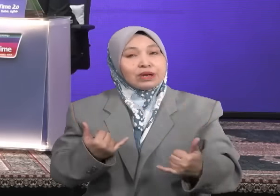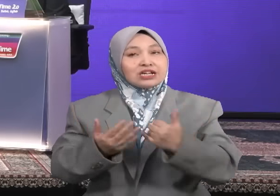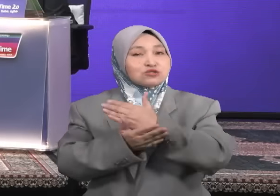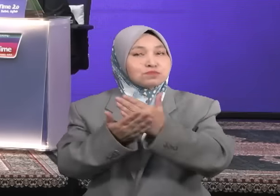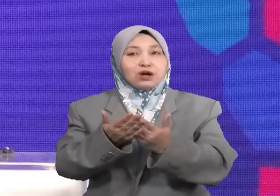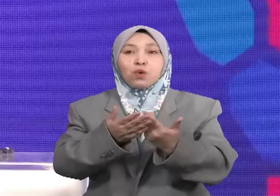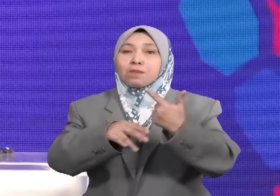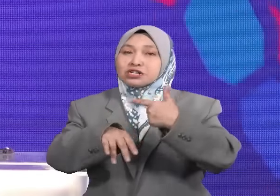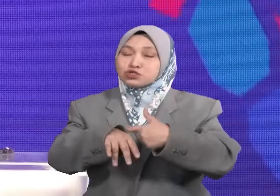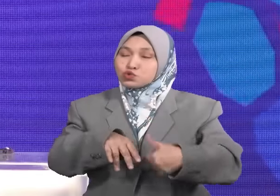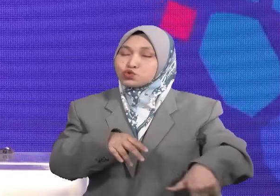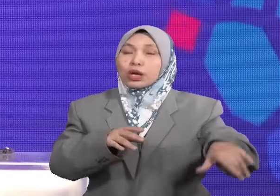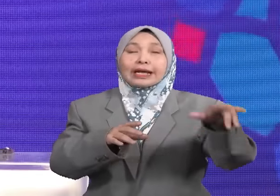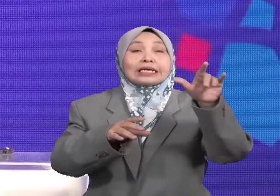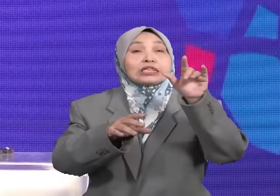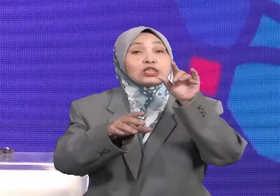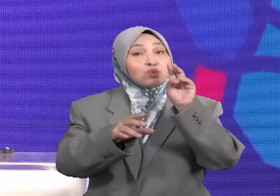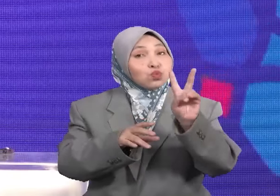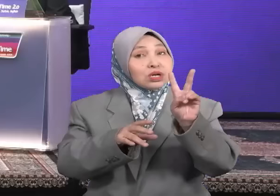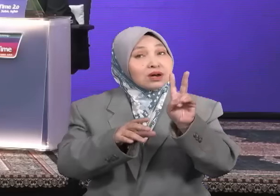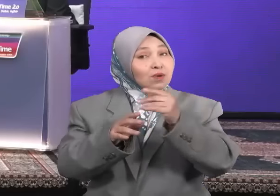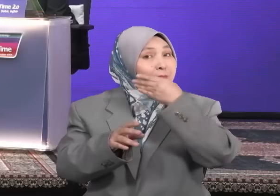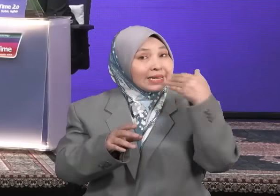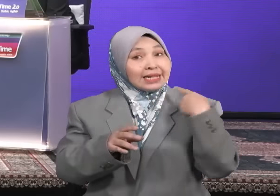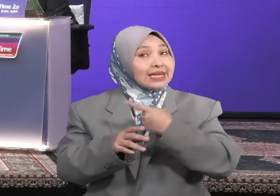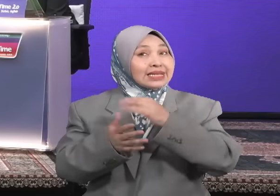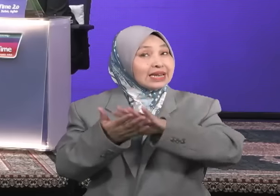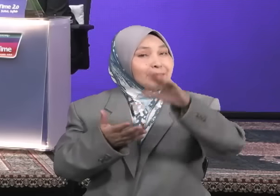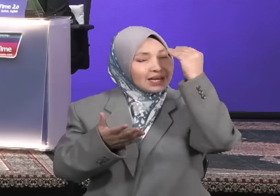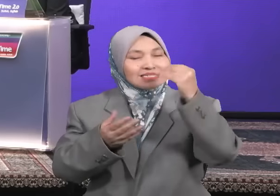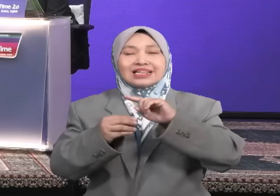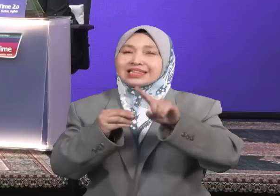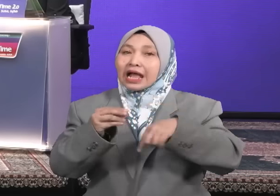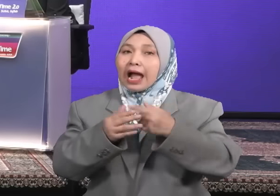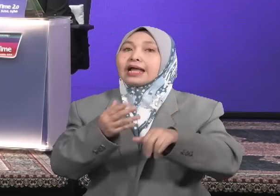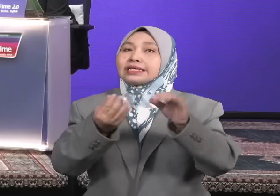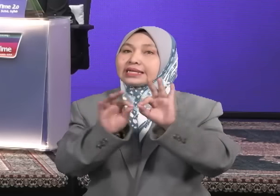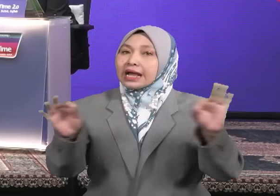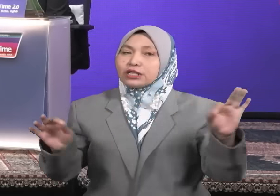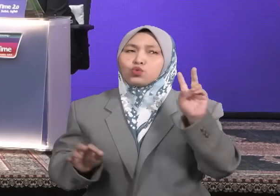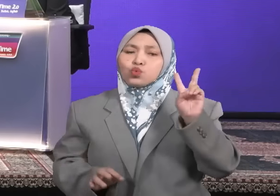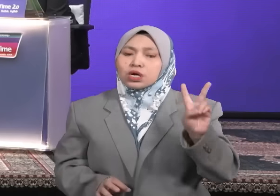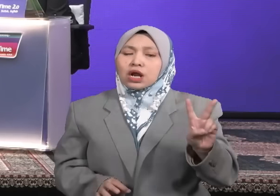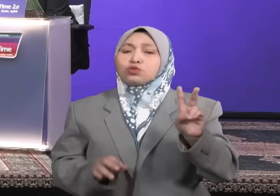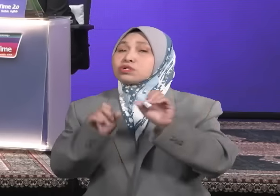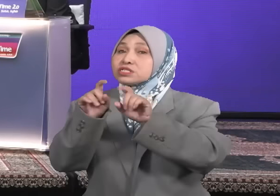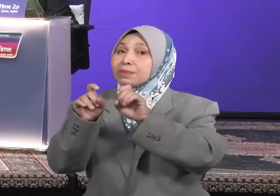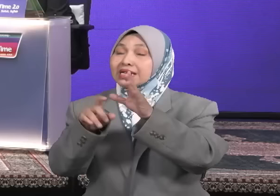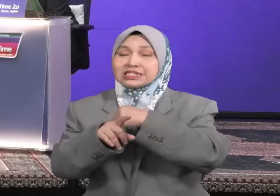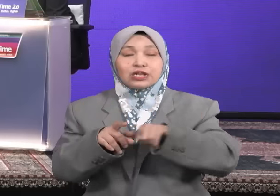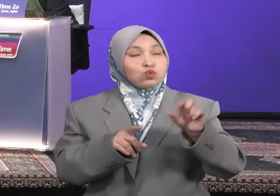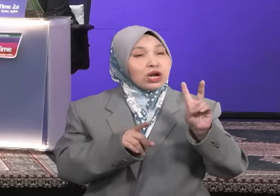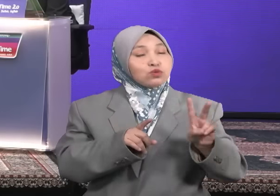kedua Ramadan pada hari ini dan kita nak mendalami kepada ayat 211 dan